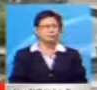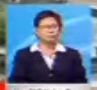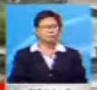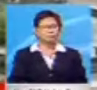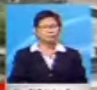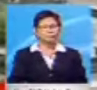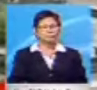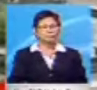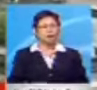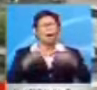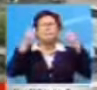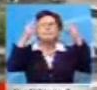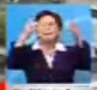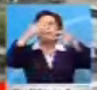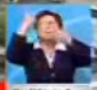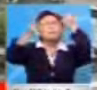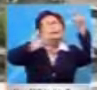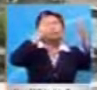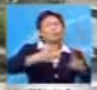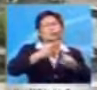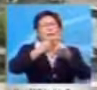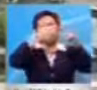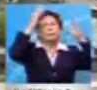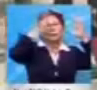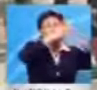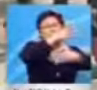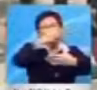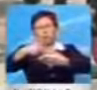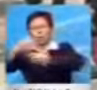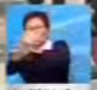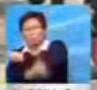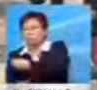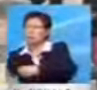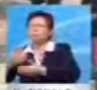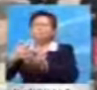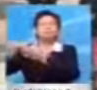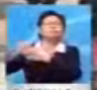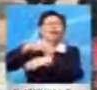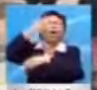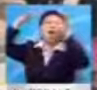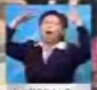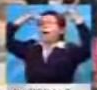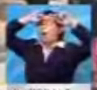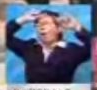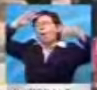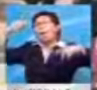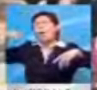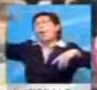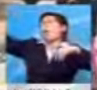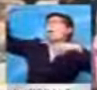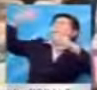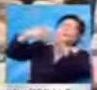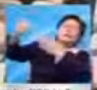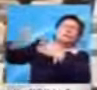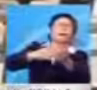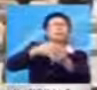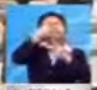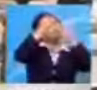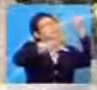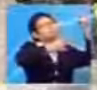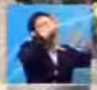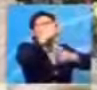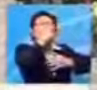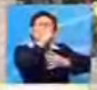biasa kebanyakan pelancong dari dalam dan luar negara tidak menghiraukan cuaca panas untuk melawat tempat-tempat menarik di